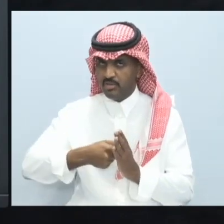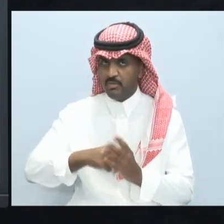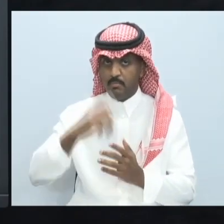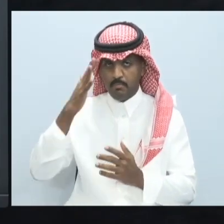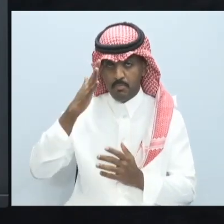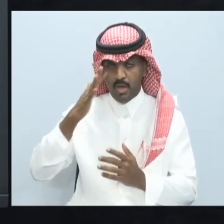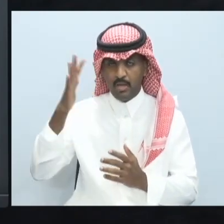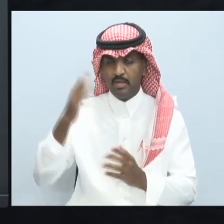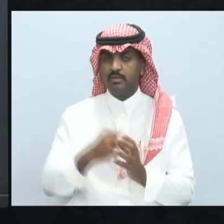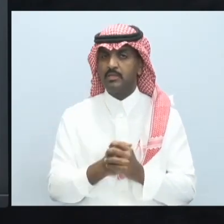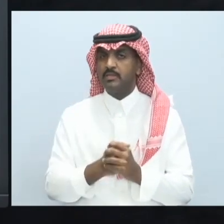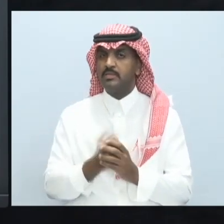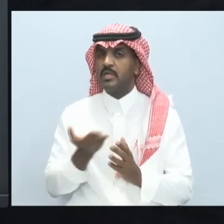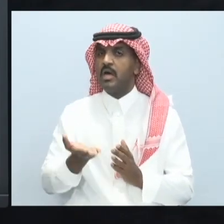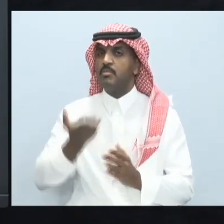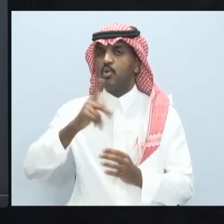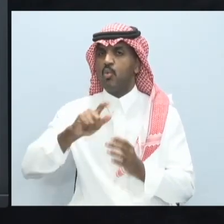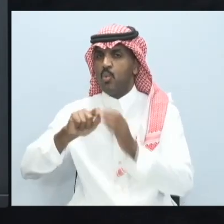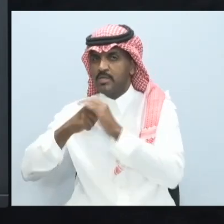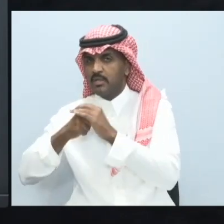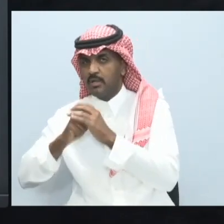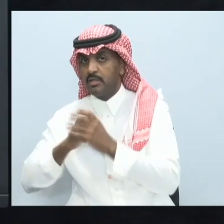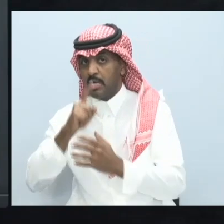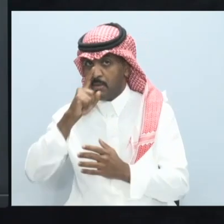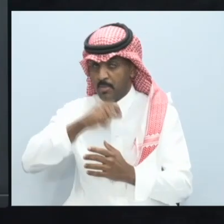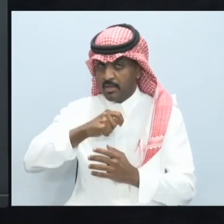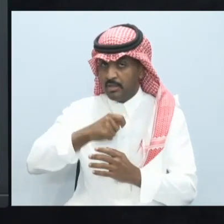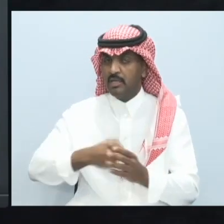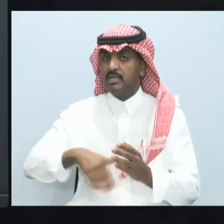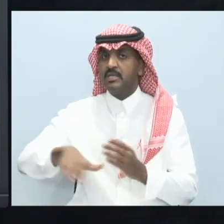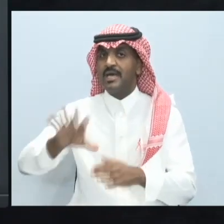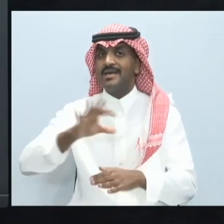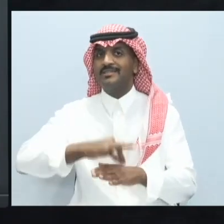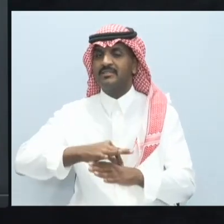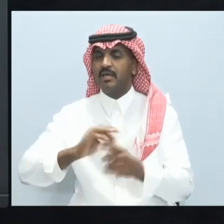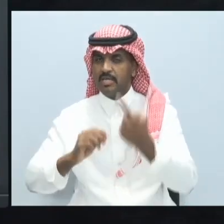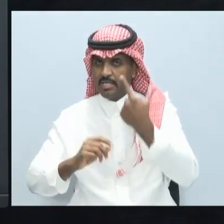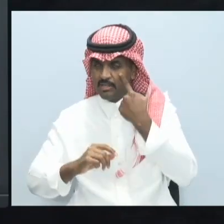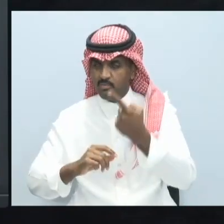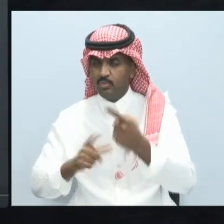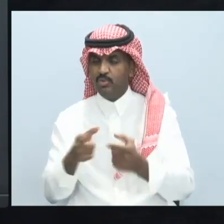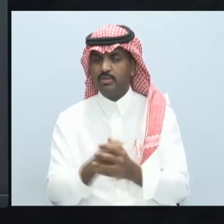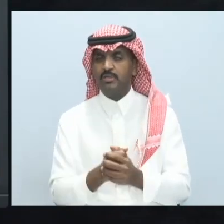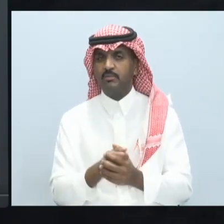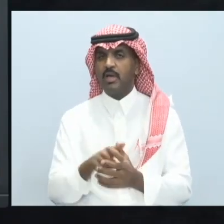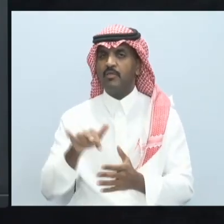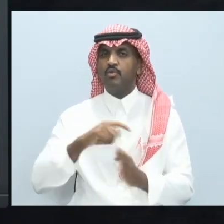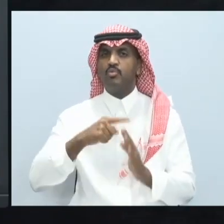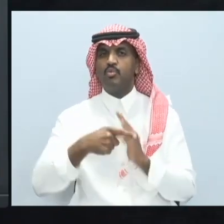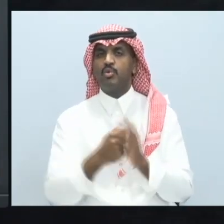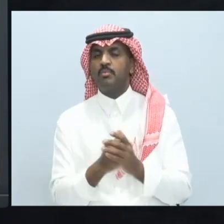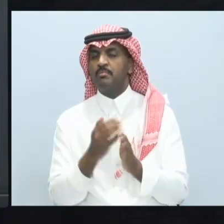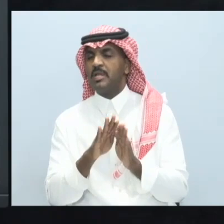بالغه ساميه واسرار ينبغي للعباد ان يتاملوها وان ياتوا بهذه الامور من